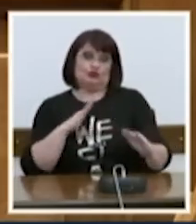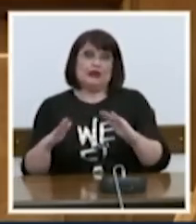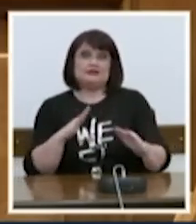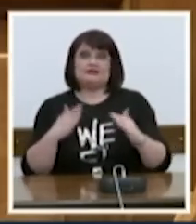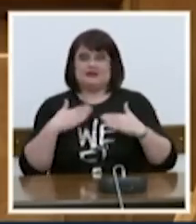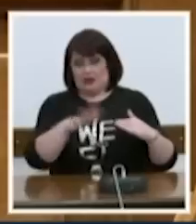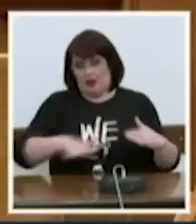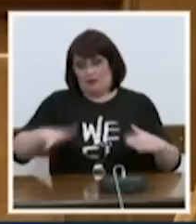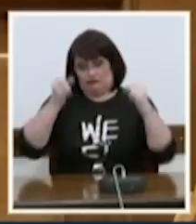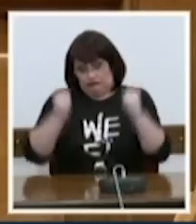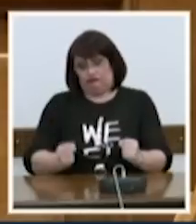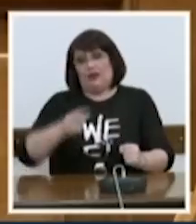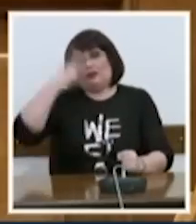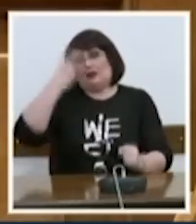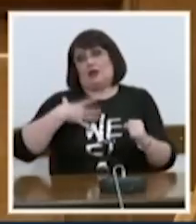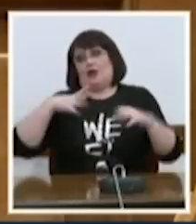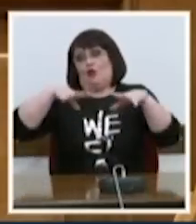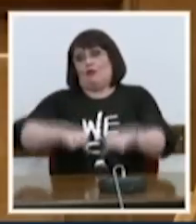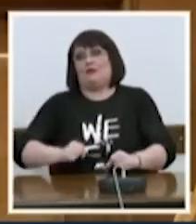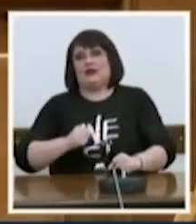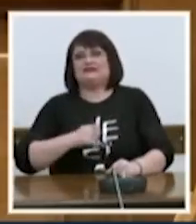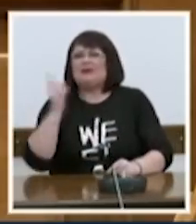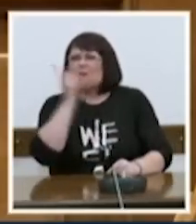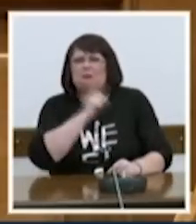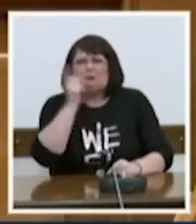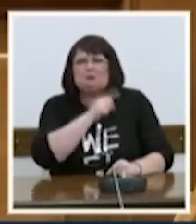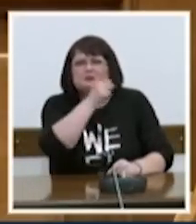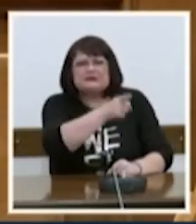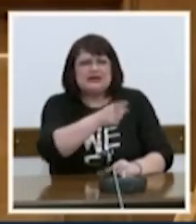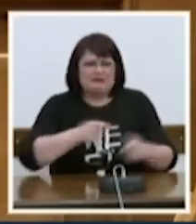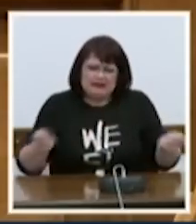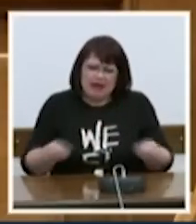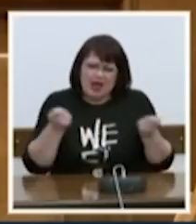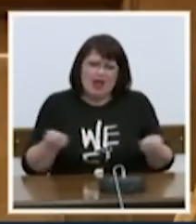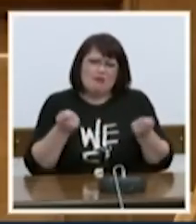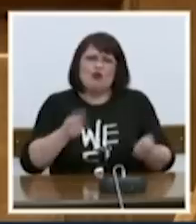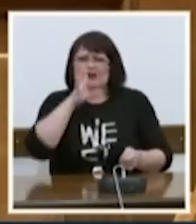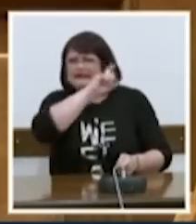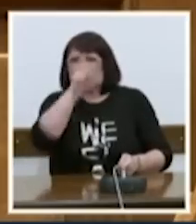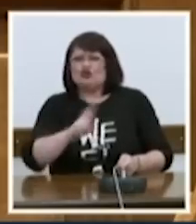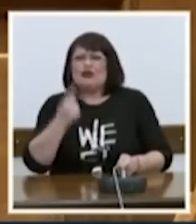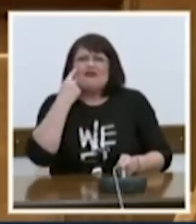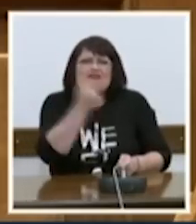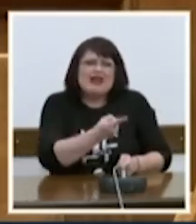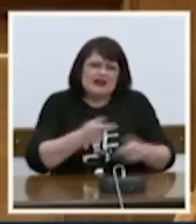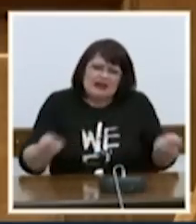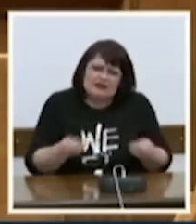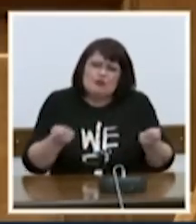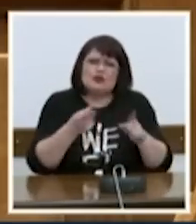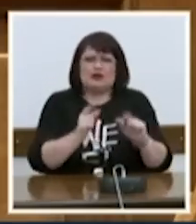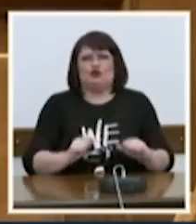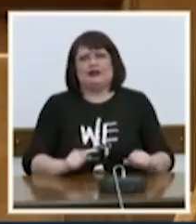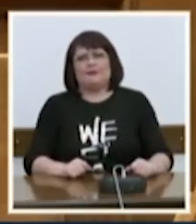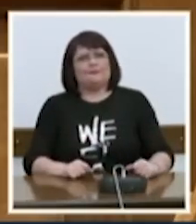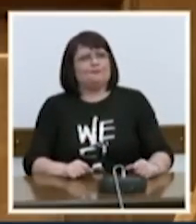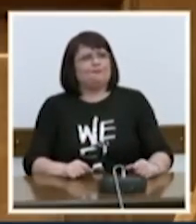μας ακεραιότητας. Σας διαψεύδει όμως ικτρά η ίδια η ζωή, τα ίδια τα γεγονότα. Πάει